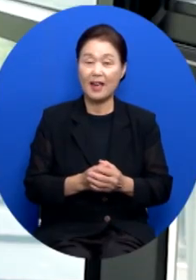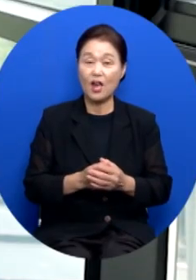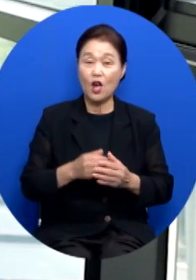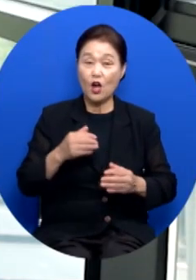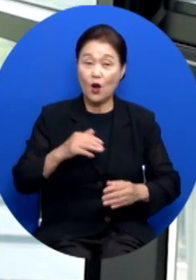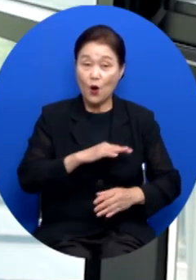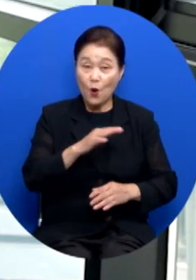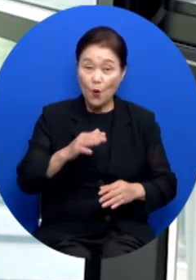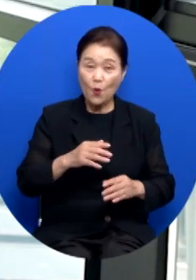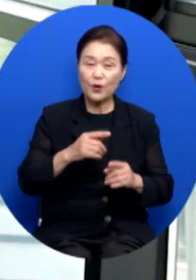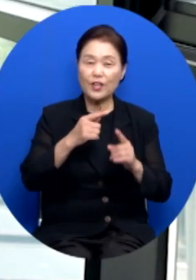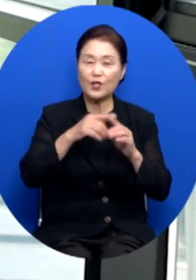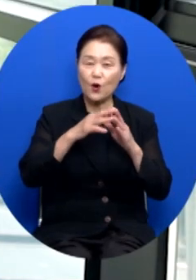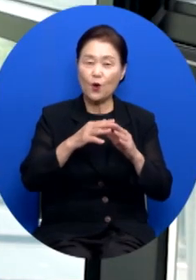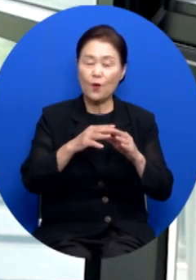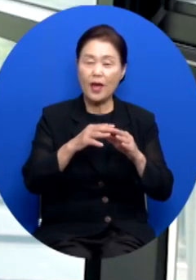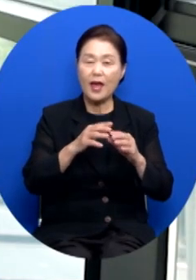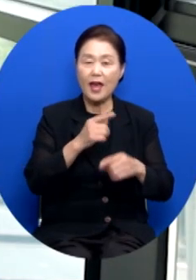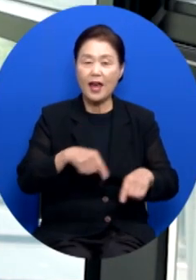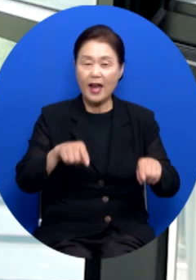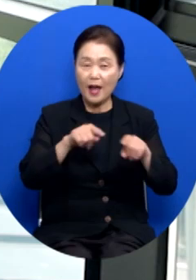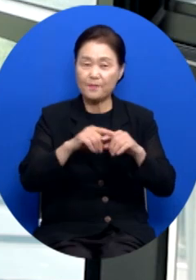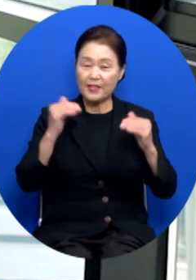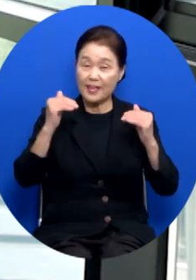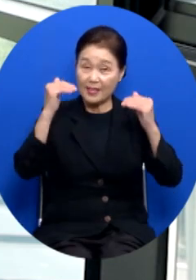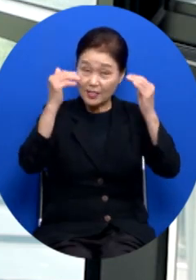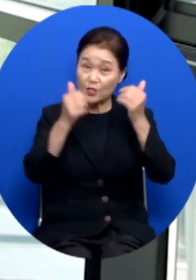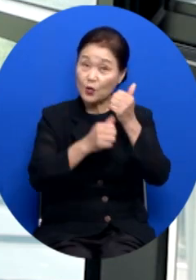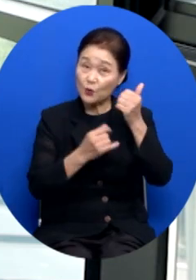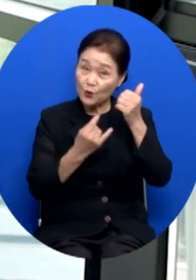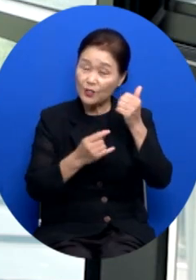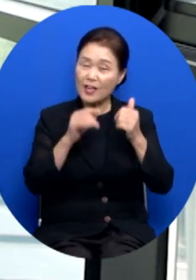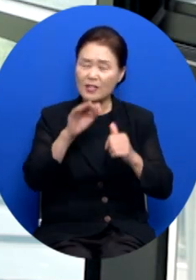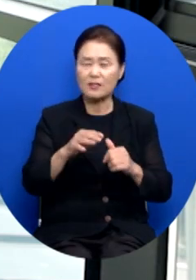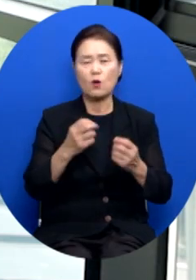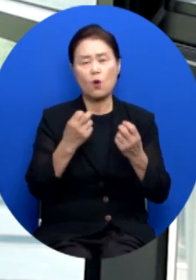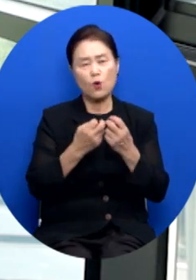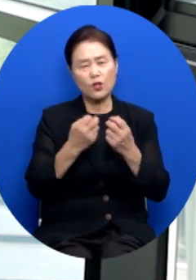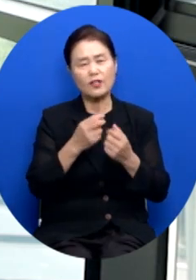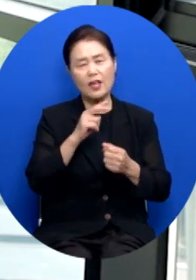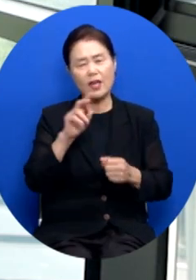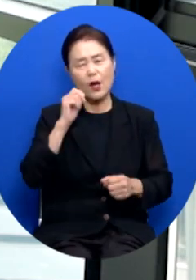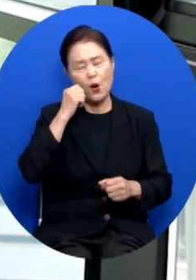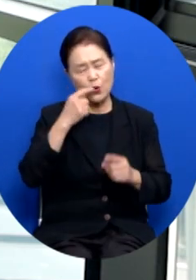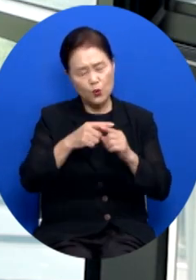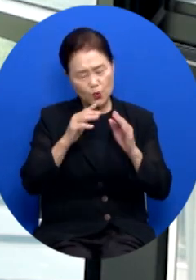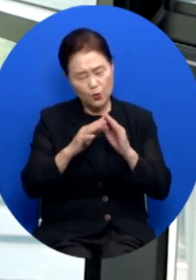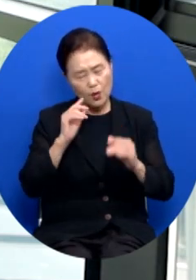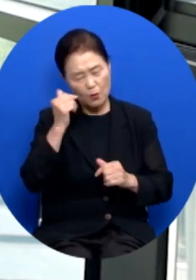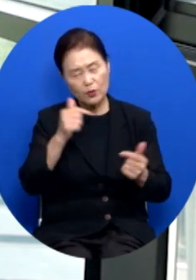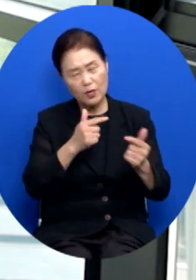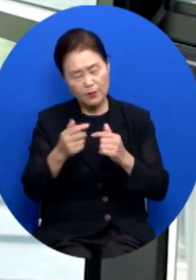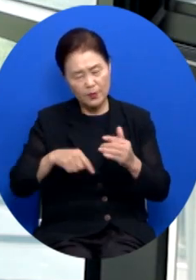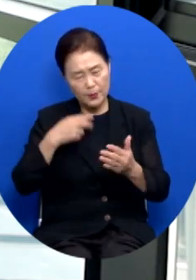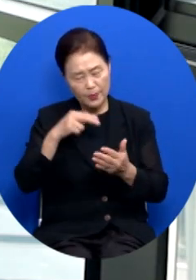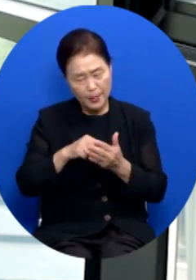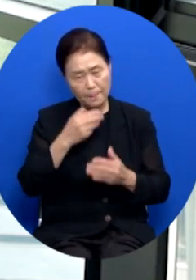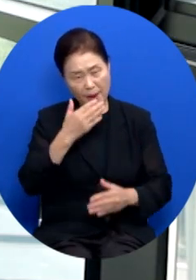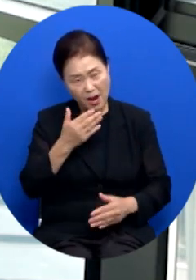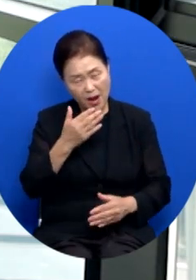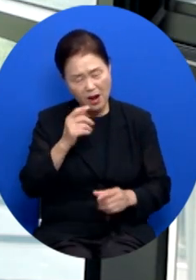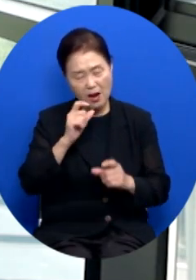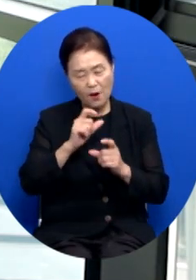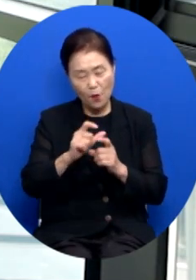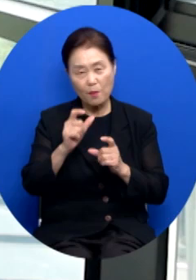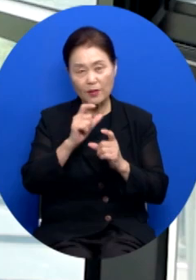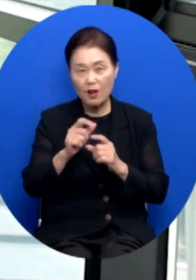교회 동방 성장위원회에서는 어떻게 하면 어려운 교회 목사님들이 자립할 수 있을 것인가를 또